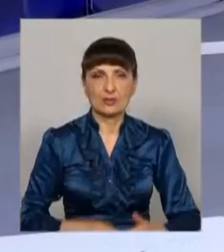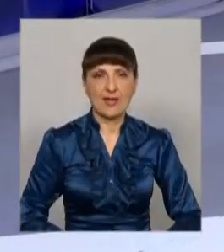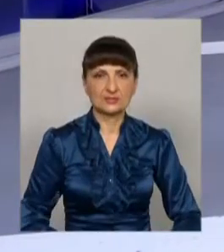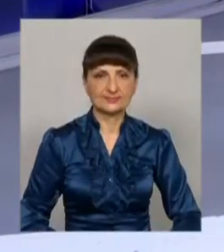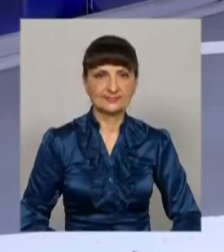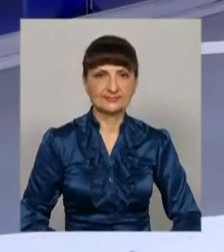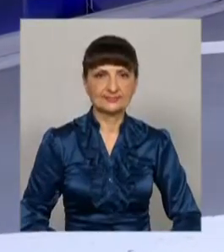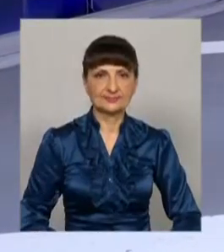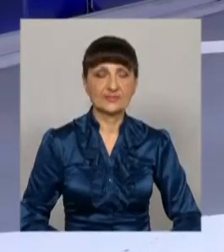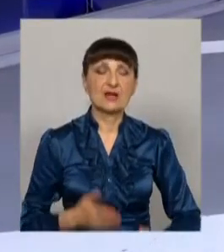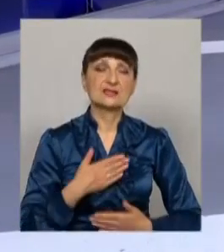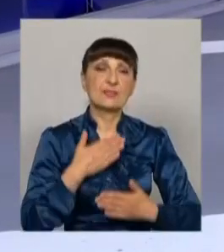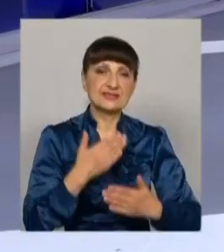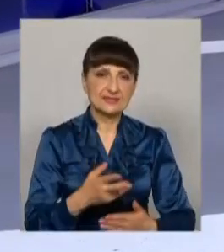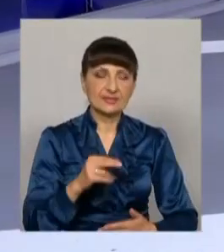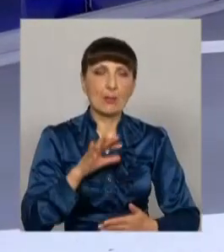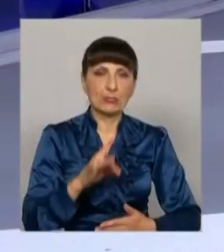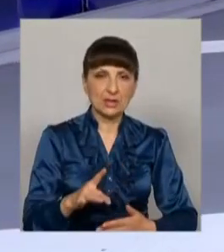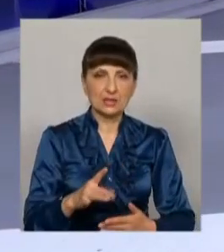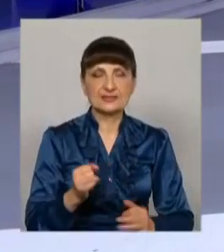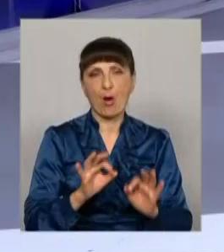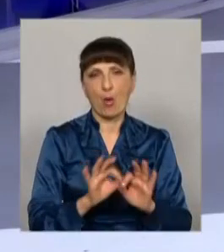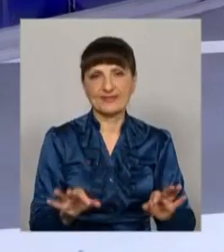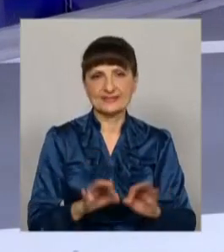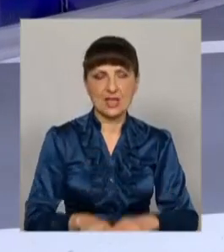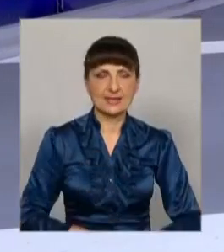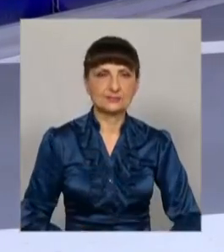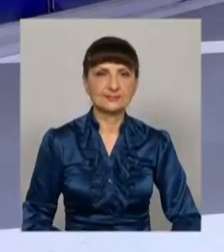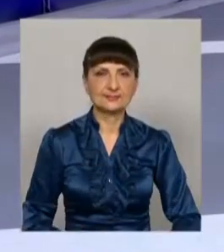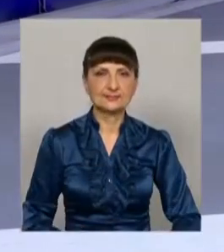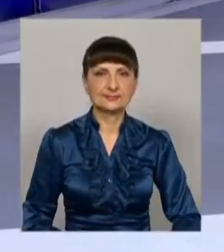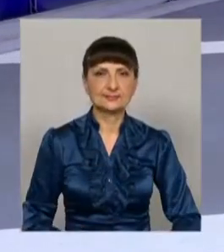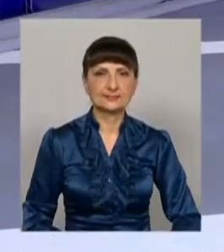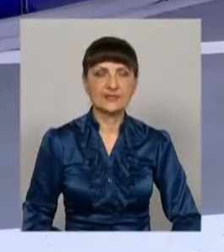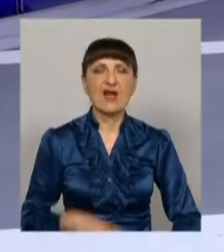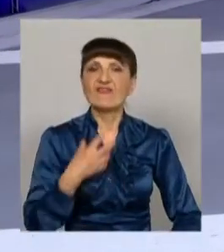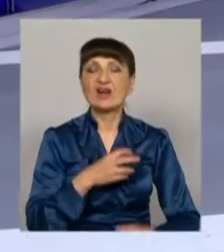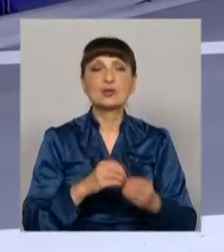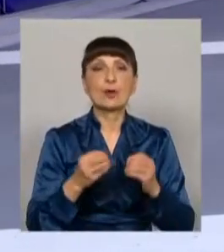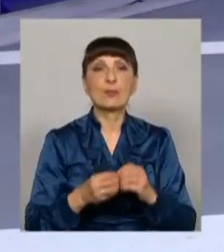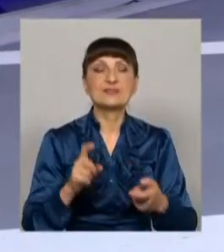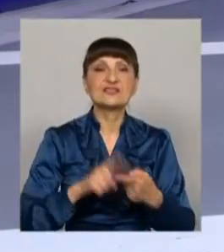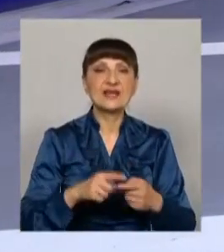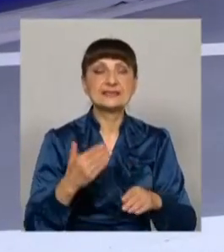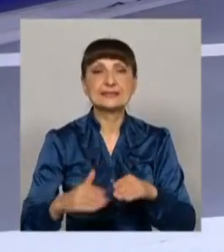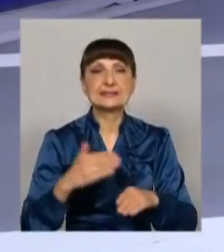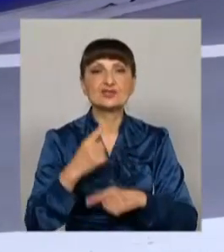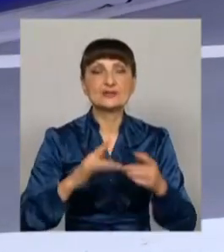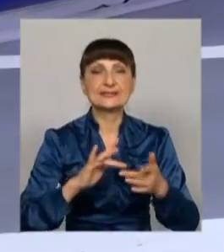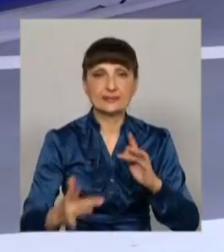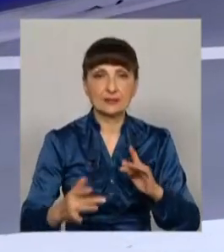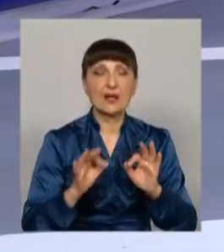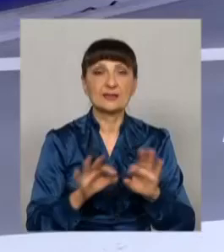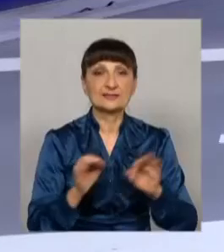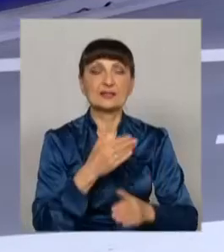Диас? Спасибо, Дамир, за содержательный обзор. Об актуальных вопросах в сфере онлайн-кредитования нам рассказал